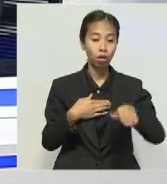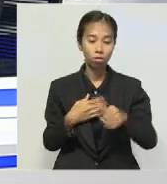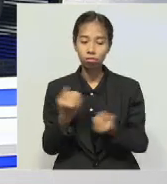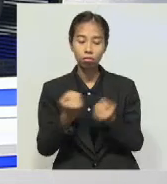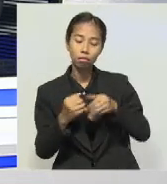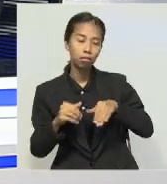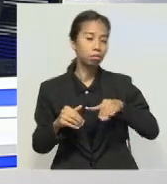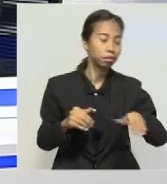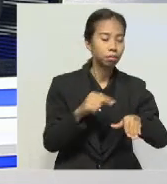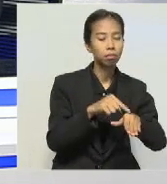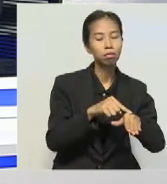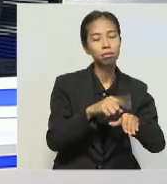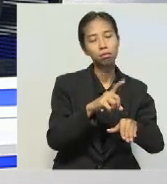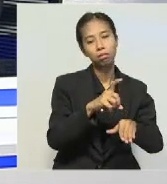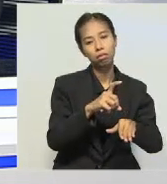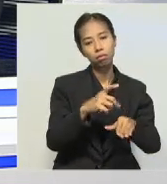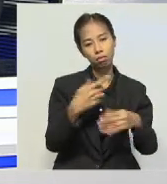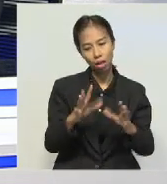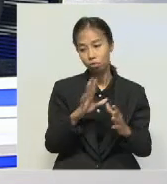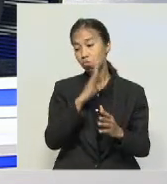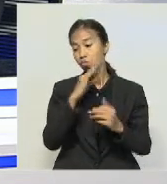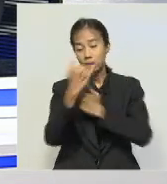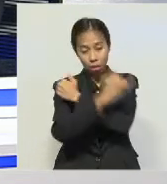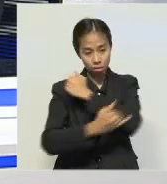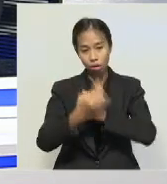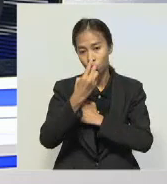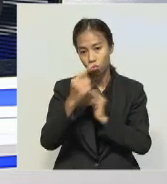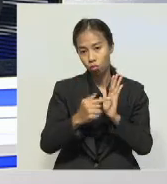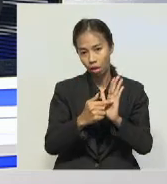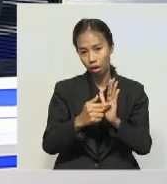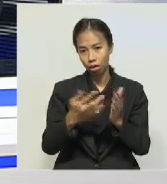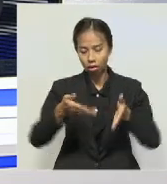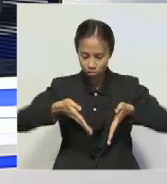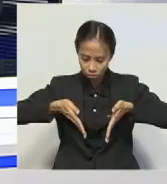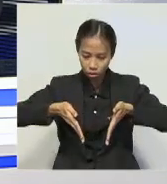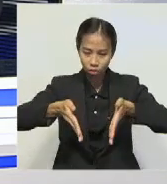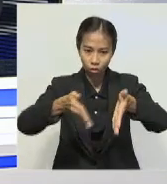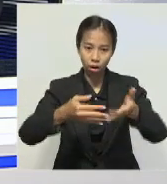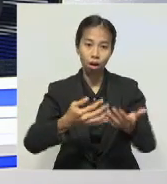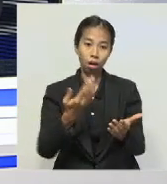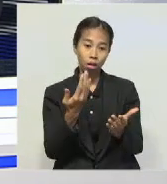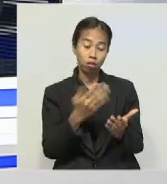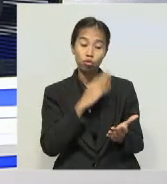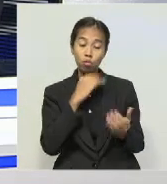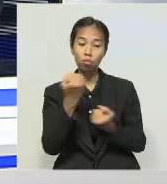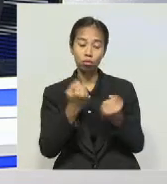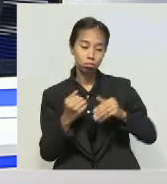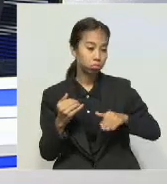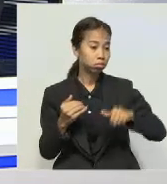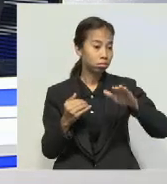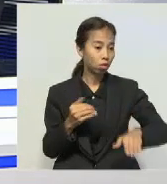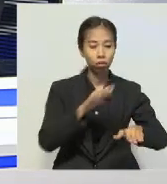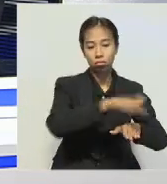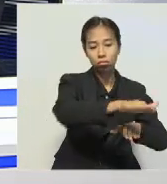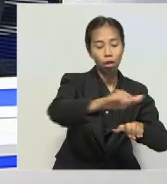าคุณผู้ชมไปที่ต่างประเทศนะคะโดยเฉพาะที่สิงคโปร์เนี่ยต้องบอกว่าข้างถนนเขาเนี่ยถ้าไปจอดคุณต้องเสียตังค์อยู่แล้วไม่ว่าจะเป็นพื้น